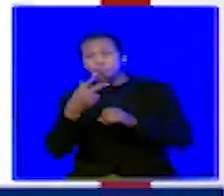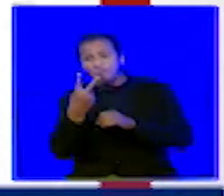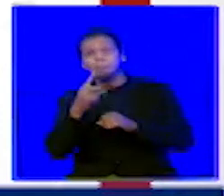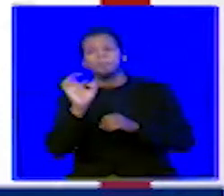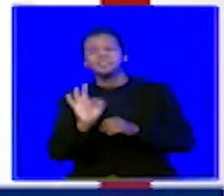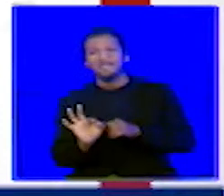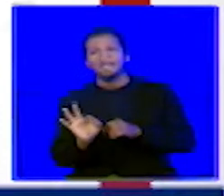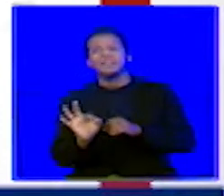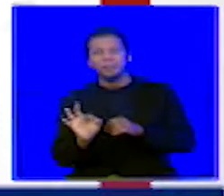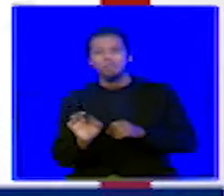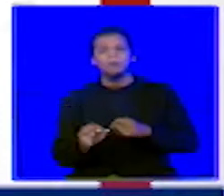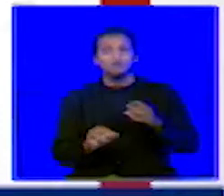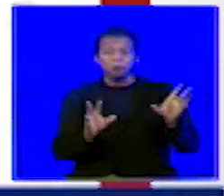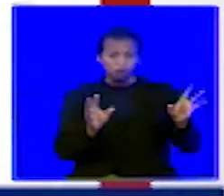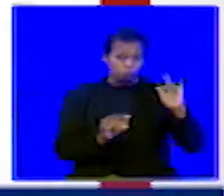Yogyakarta mencapai